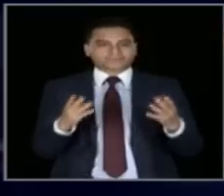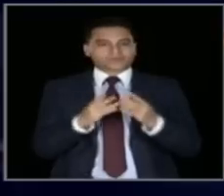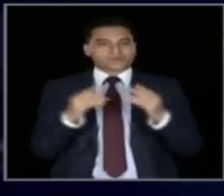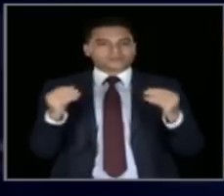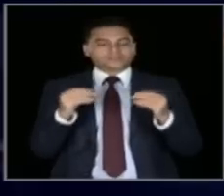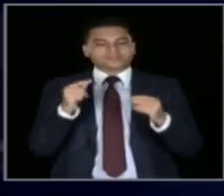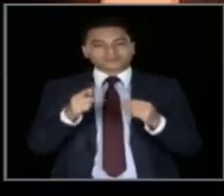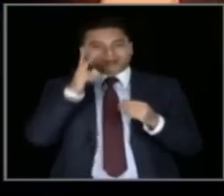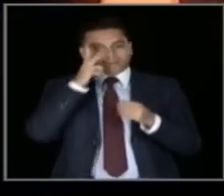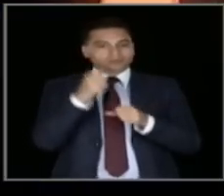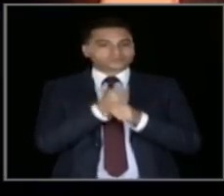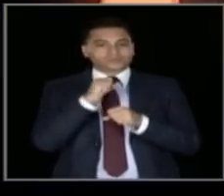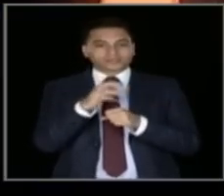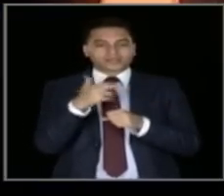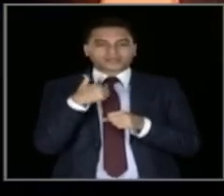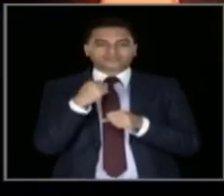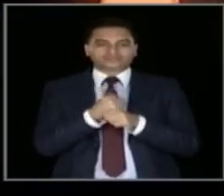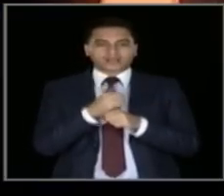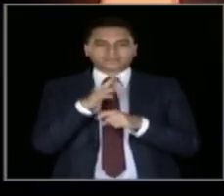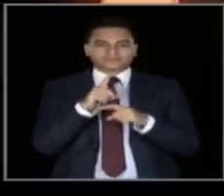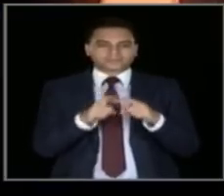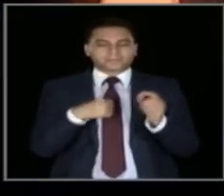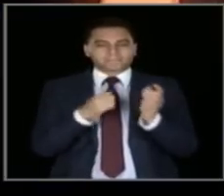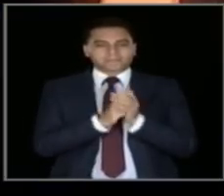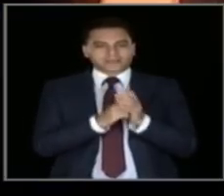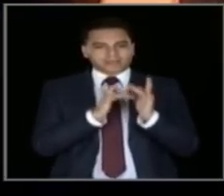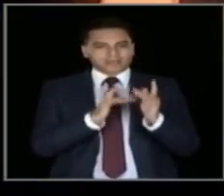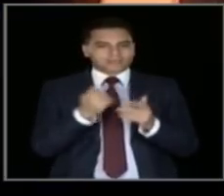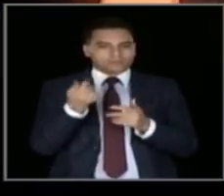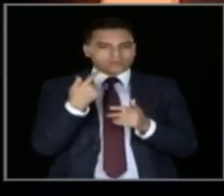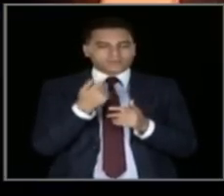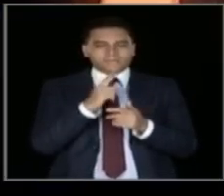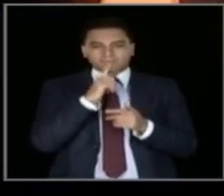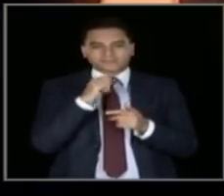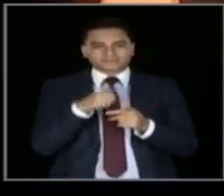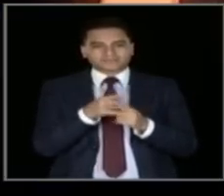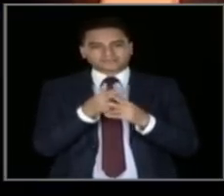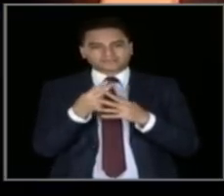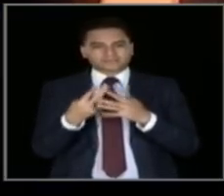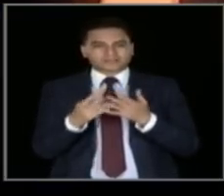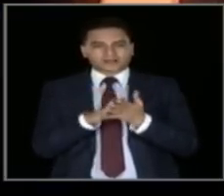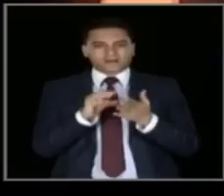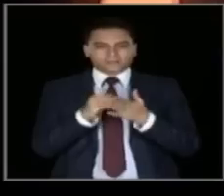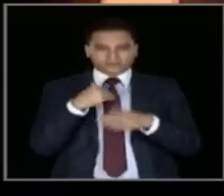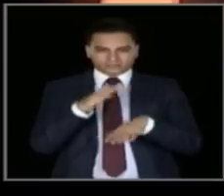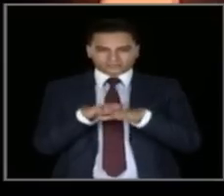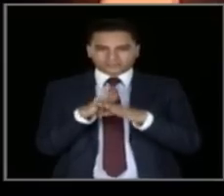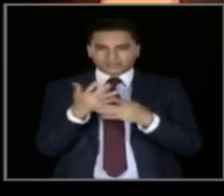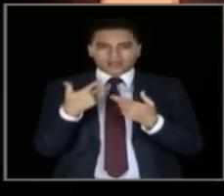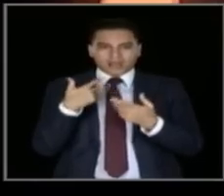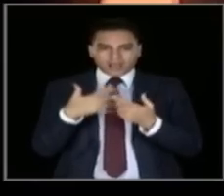اخبار شغلك ايه؟ شغال 5%، باخد مرتب وانا قاعد في البيت. بس طبعا الحاجات بقى اللي قلت حرك عليها في اول حلقه هي